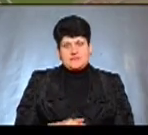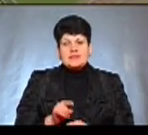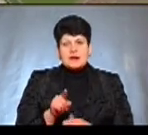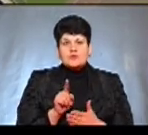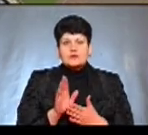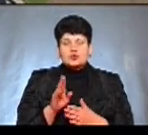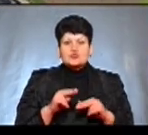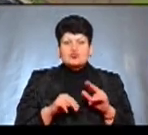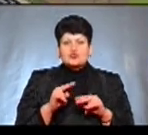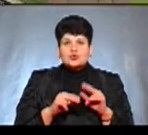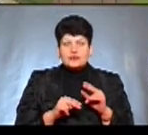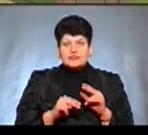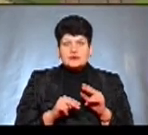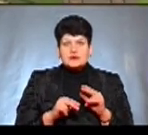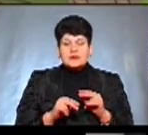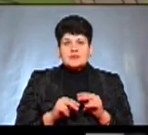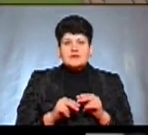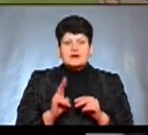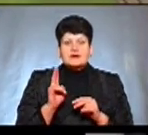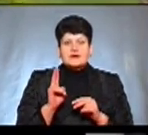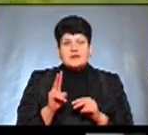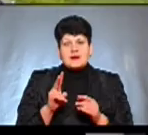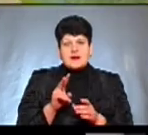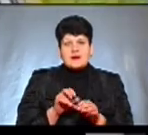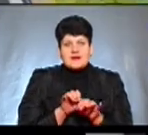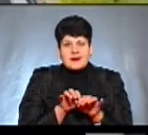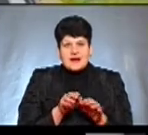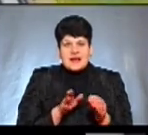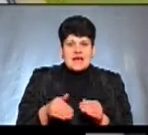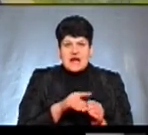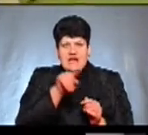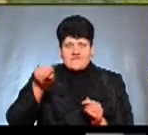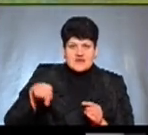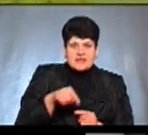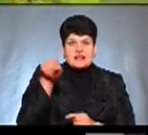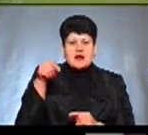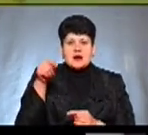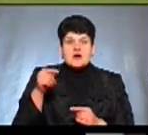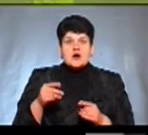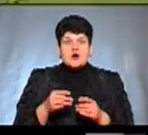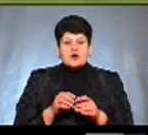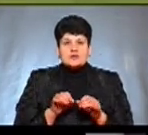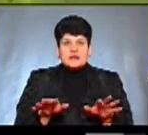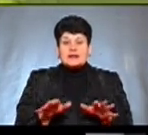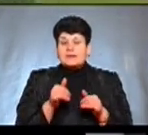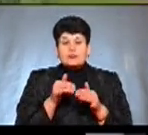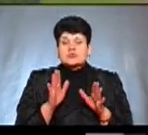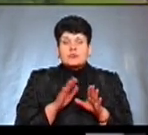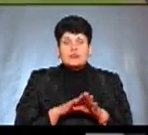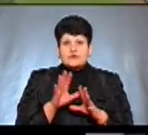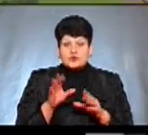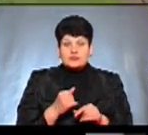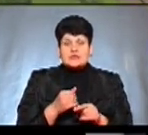бути збудована так звана четвертьклєверна розв'язка. Повноцінну клєверну розв'язку там неможливо збудувати, тому що з одного боку